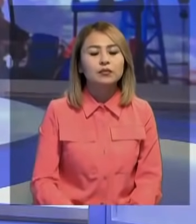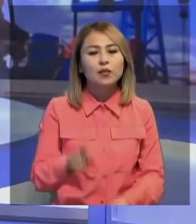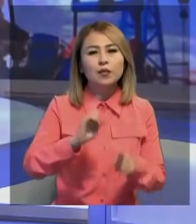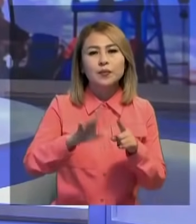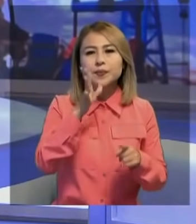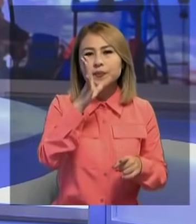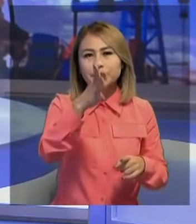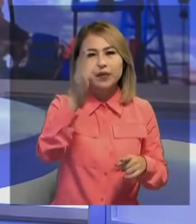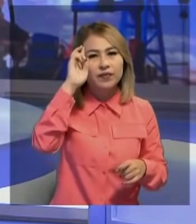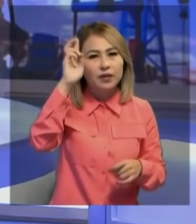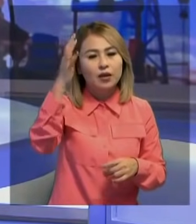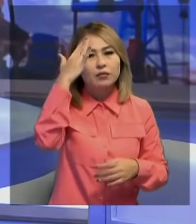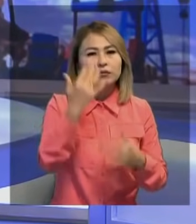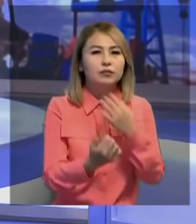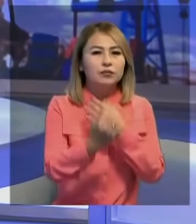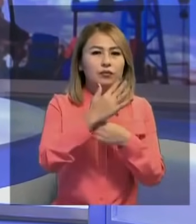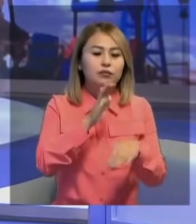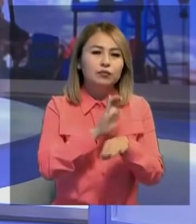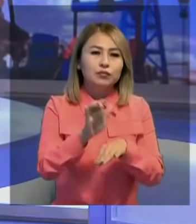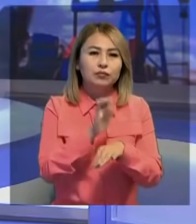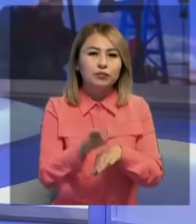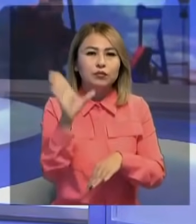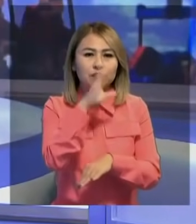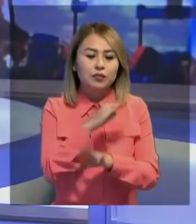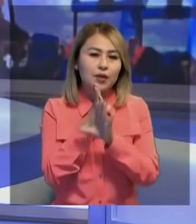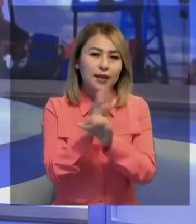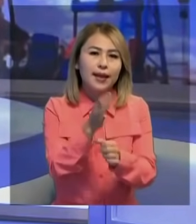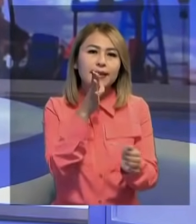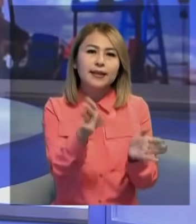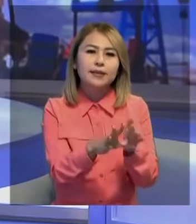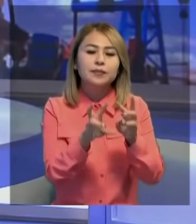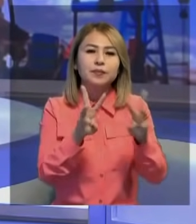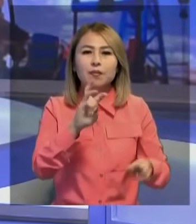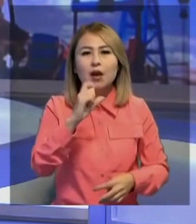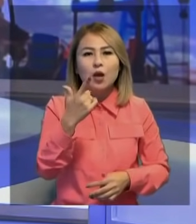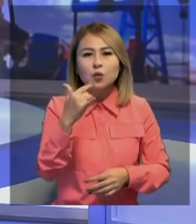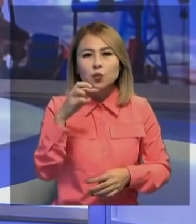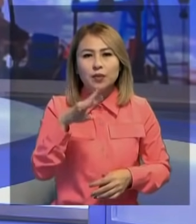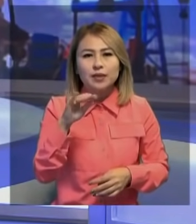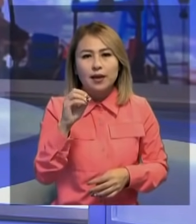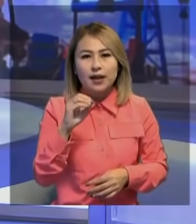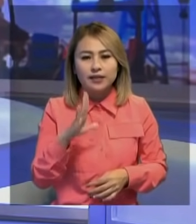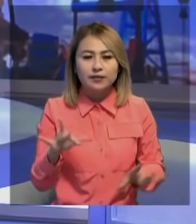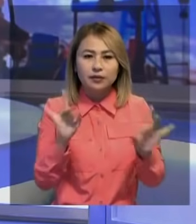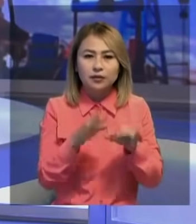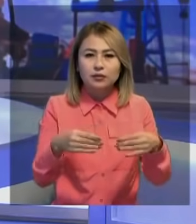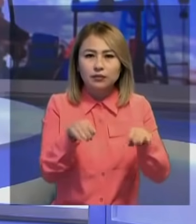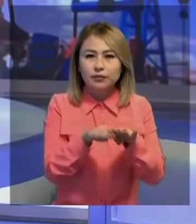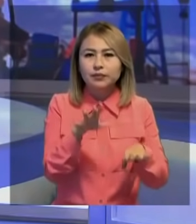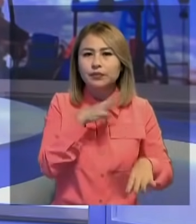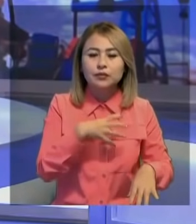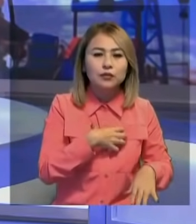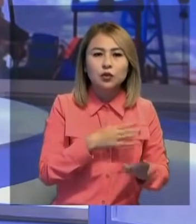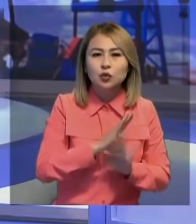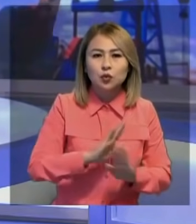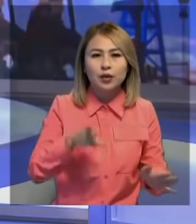Алдағы 5 жылда елде мұнай өндіру көлемі айтарлықтай азаюы мүмкін. Энергетика министрі Мағзұм Мырзағалиев осылай дейді, алайда ол